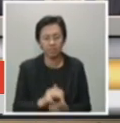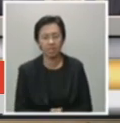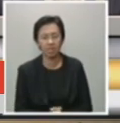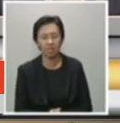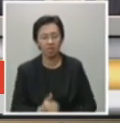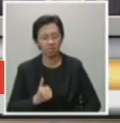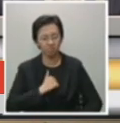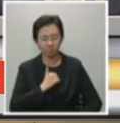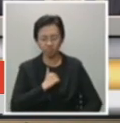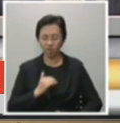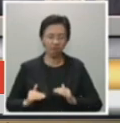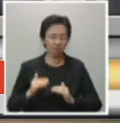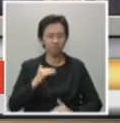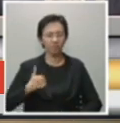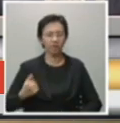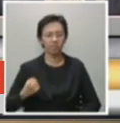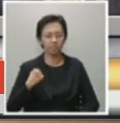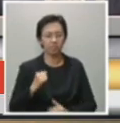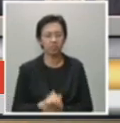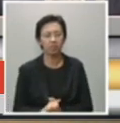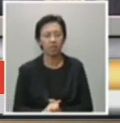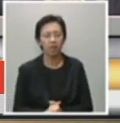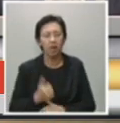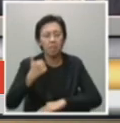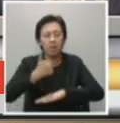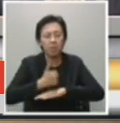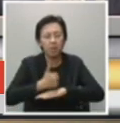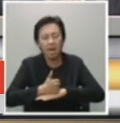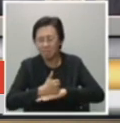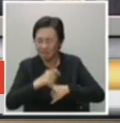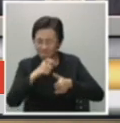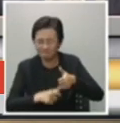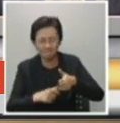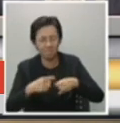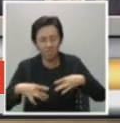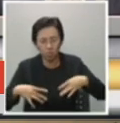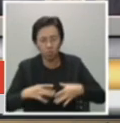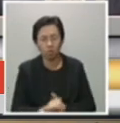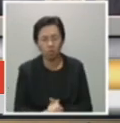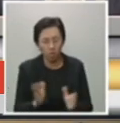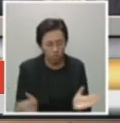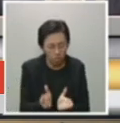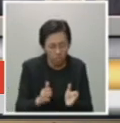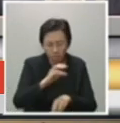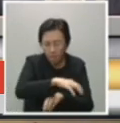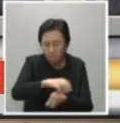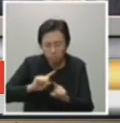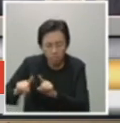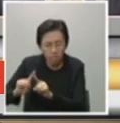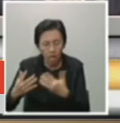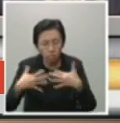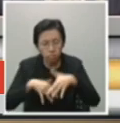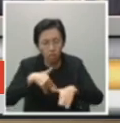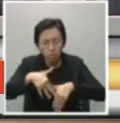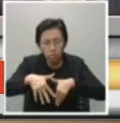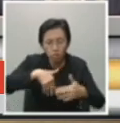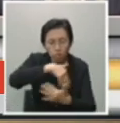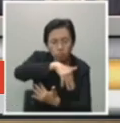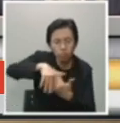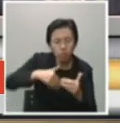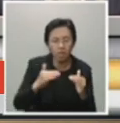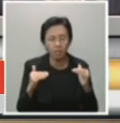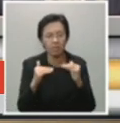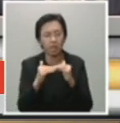กแก่อำนาจขาดภาวะผู้นำไม่เสริมสร้างให้ทุกภาคส่วนในสังคมอยู่ร่วมกันอย่างเป็นธร